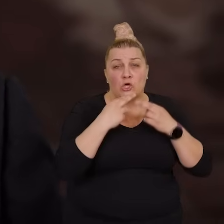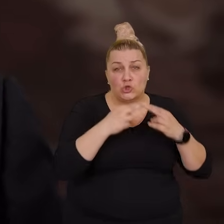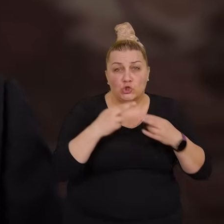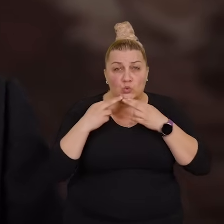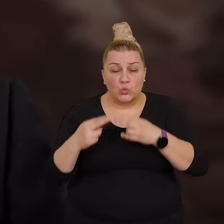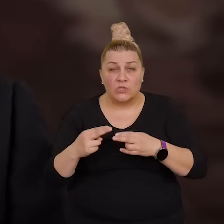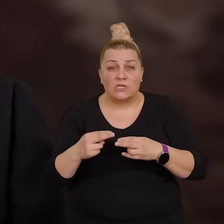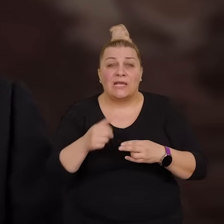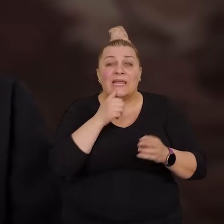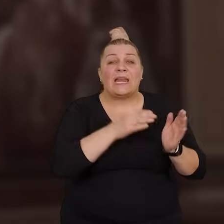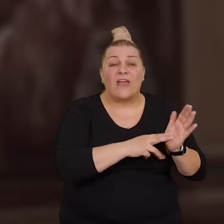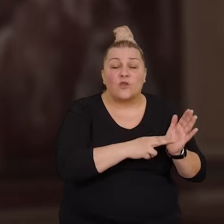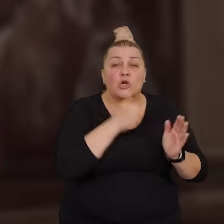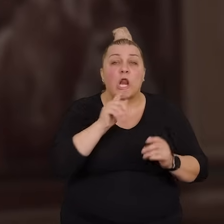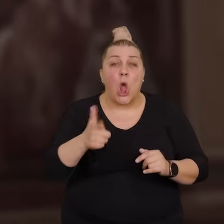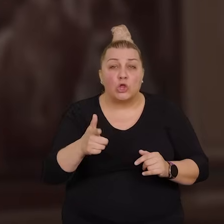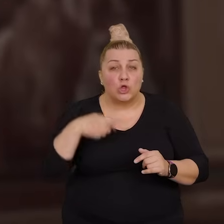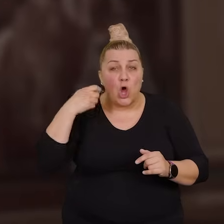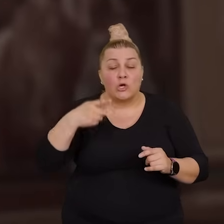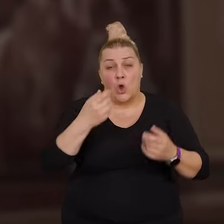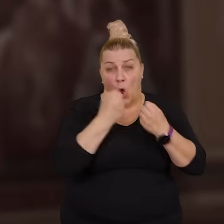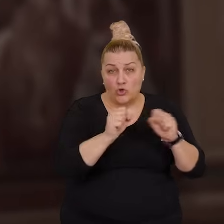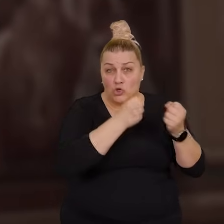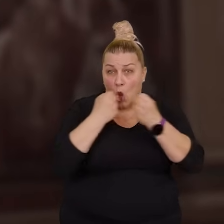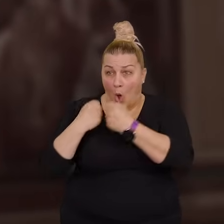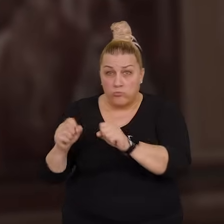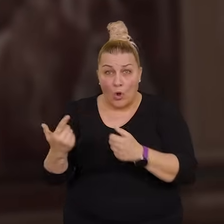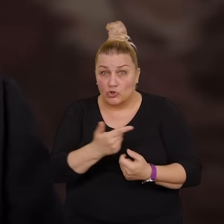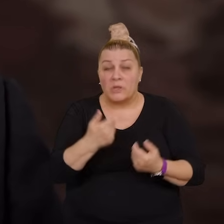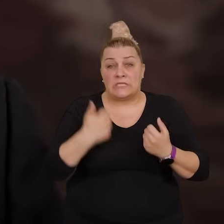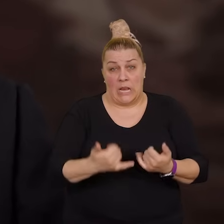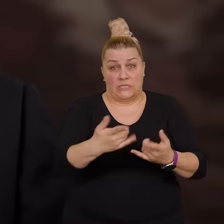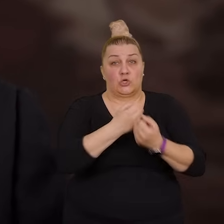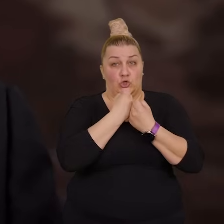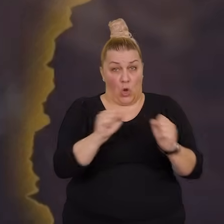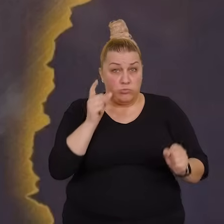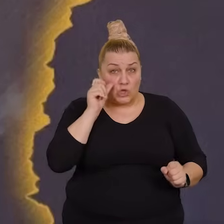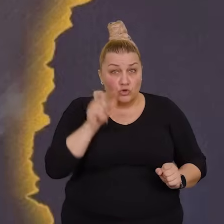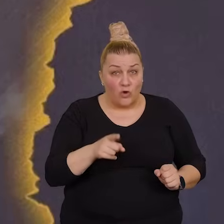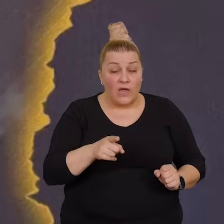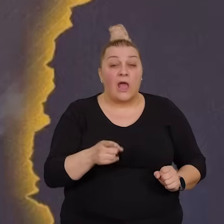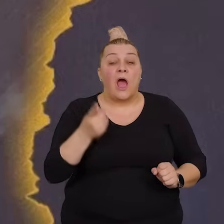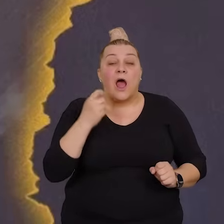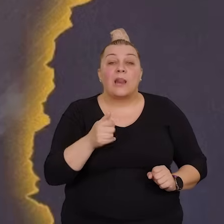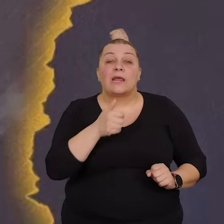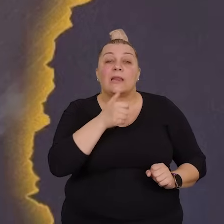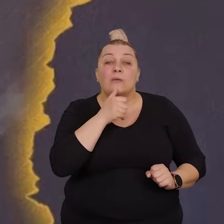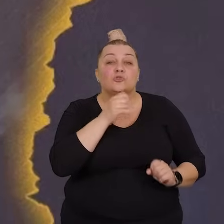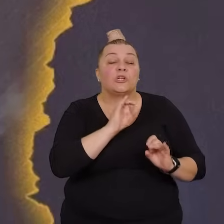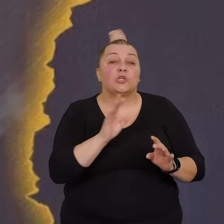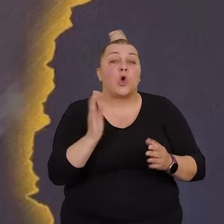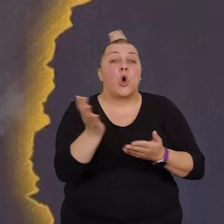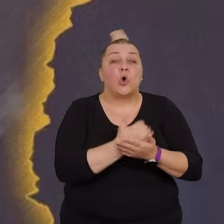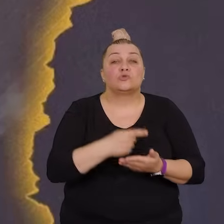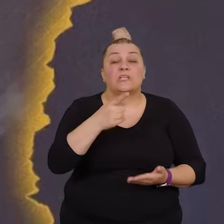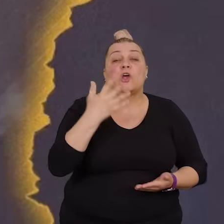u oba slučaja sudska i u New Yorku i u Londonu oslobođen. On je slobodan čovjek, ali tom čovjeku nitko ne može oduzeti njegove 5 godina života. Međutim,